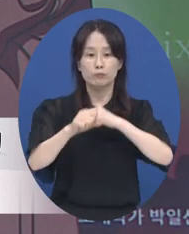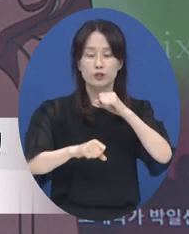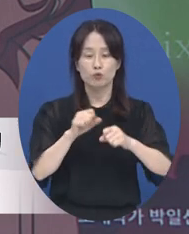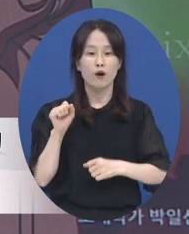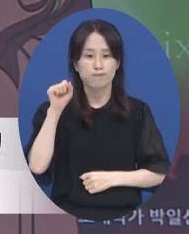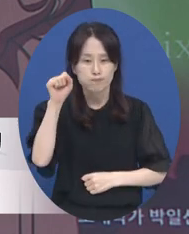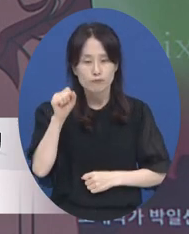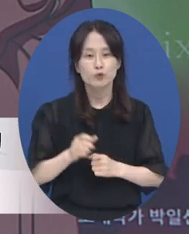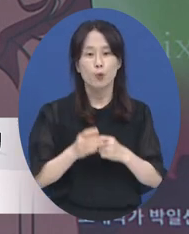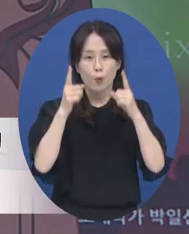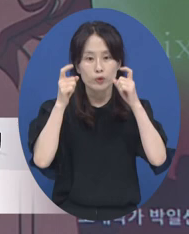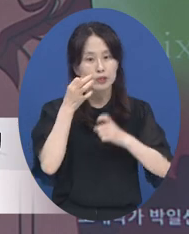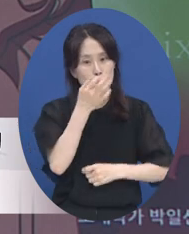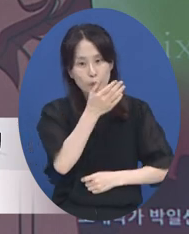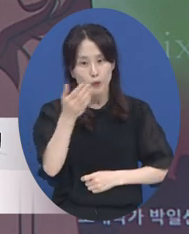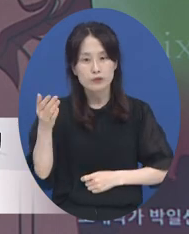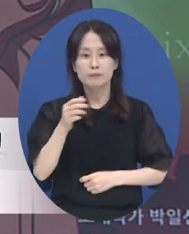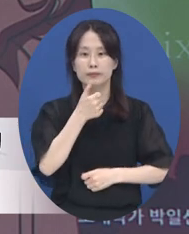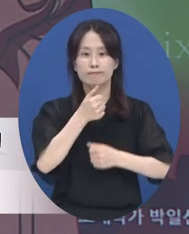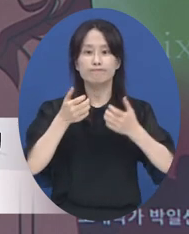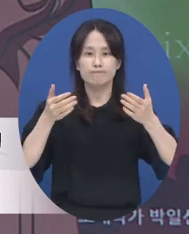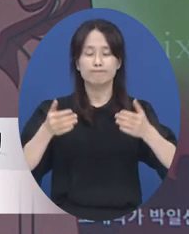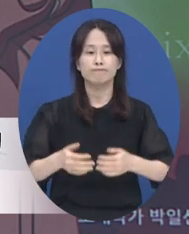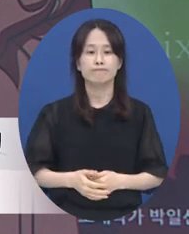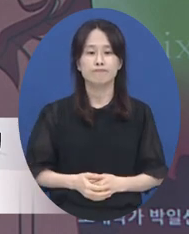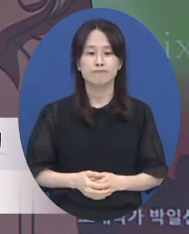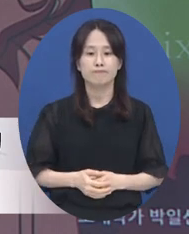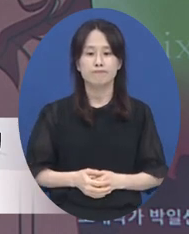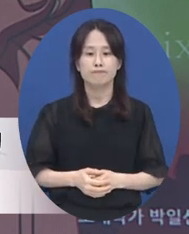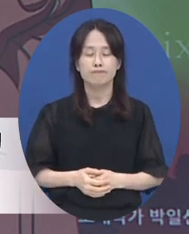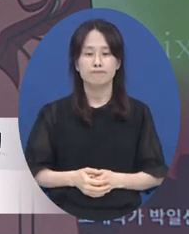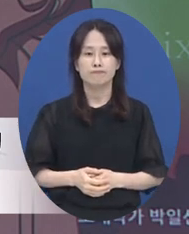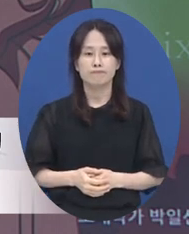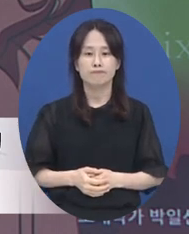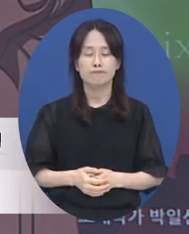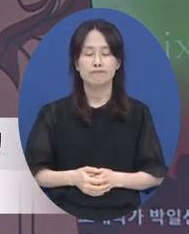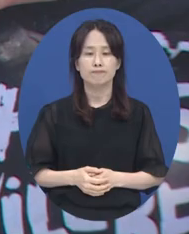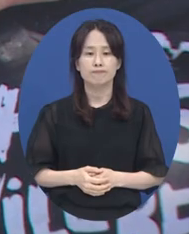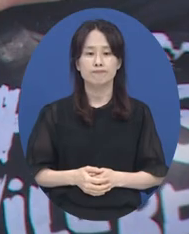현장을 생생하게 담아낸 의미 있는 전시회입니다. 최지연 기자가 담아왔습니다.